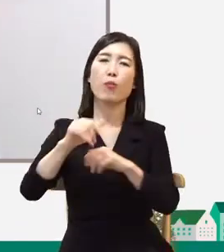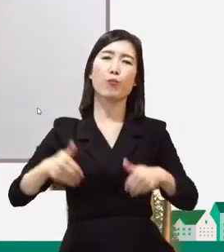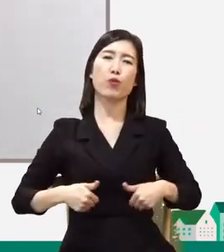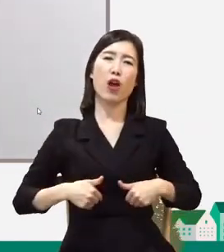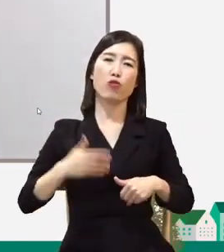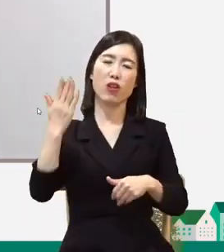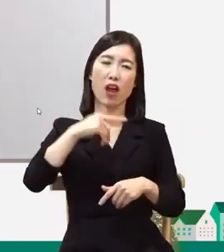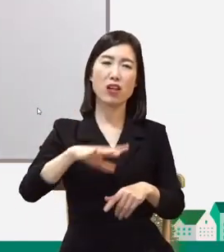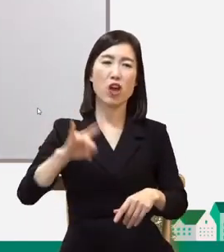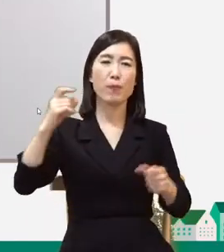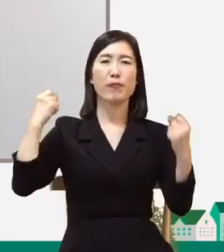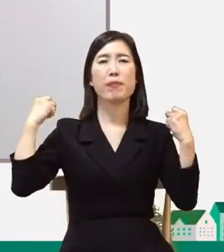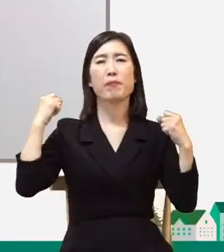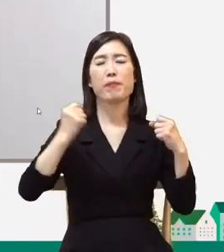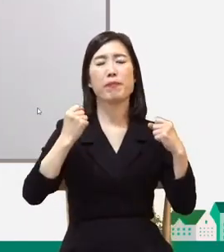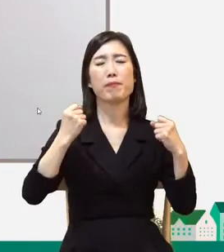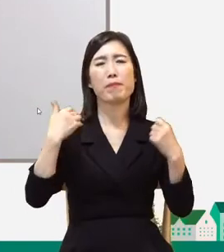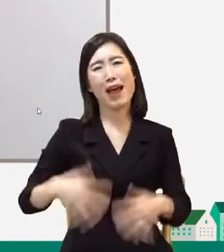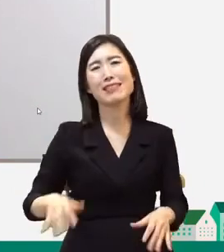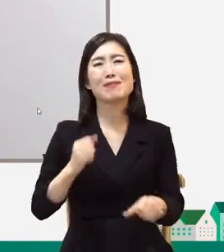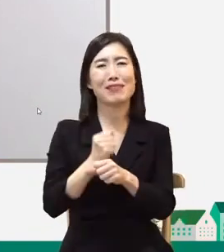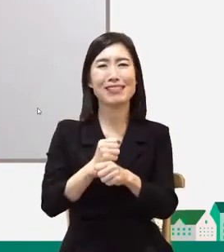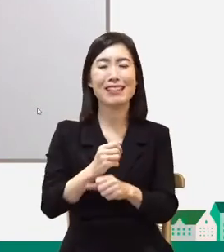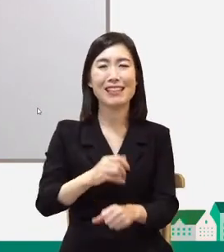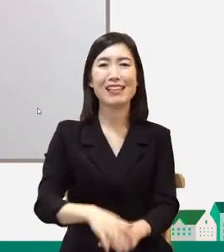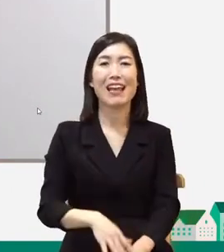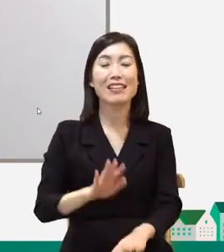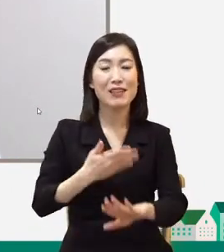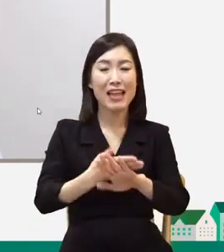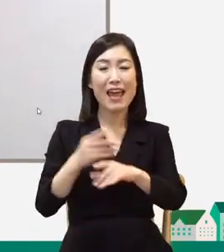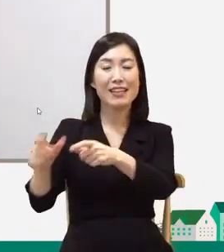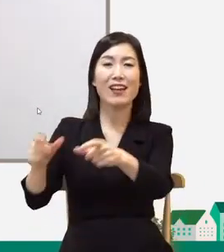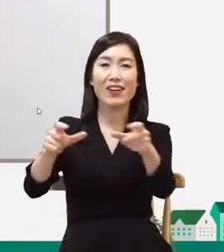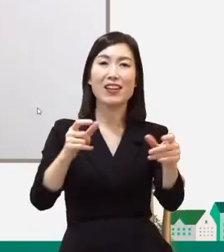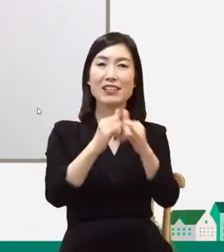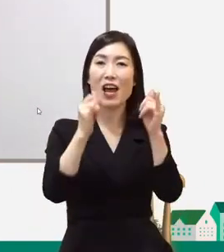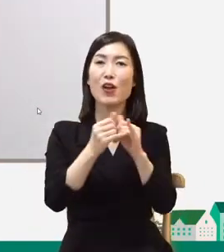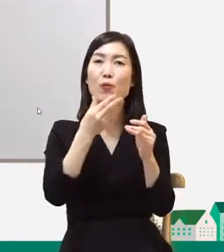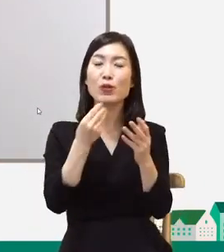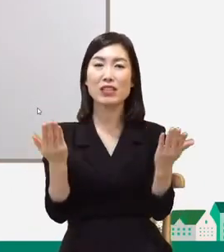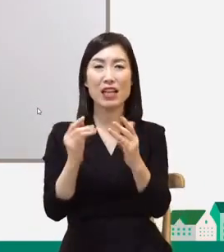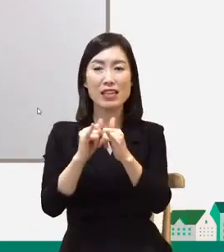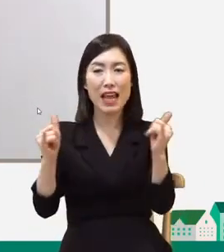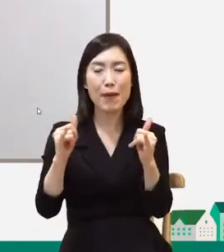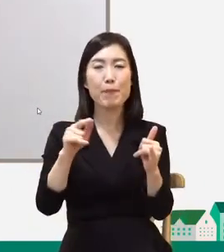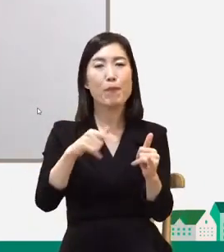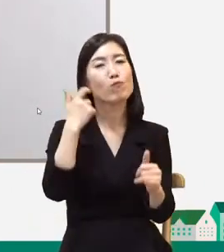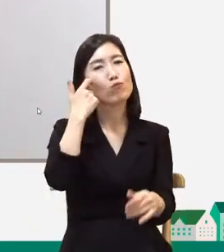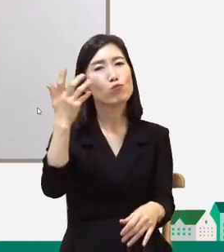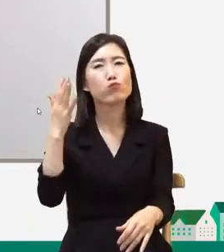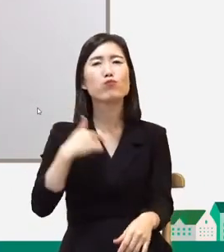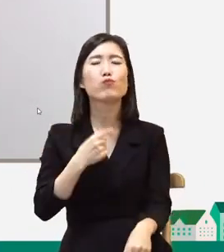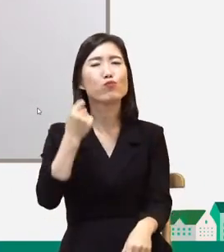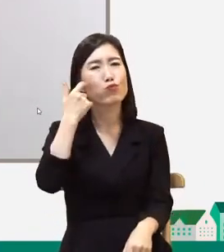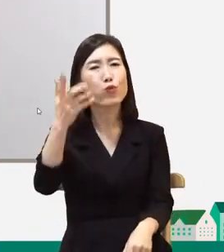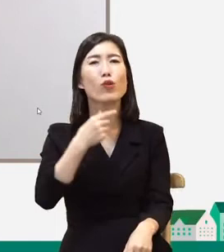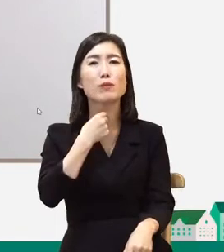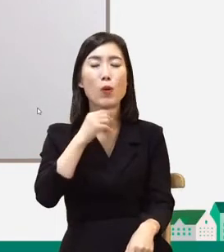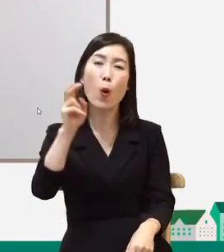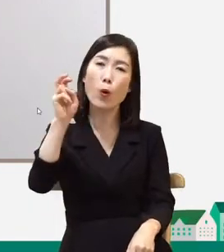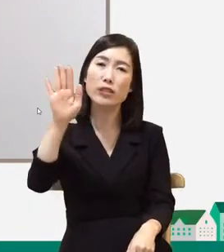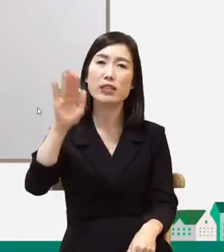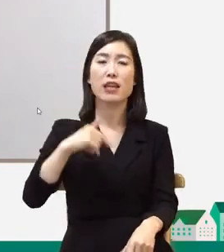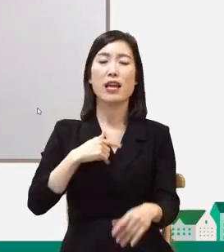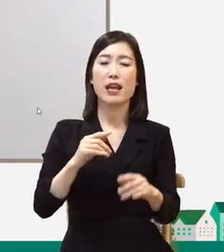다른 사회복지 영역에서 일하고 계시는 선생님들한테 물어보고 싶은데